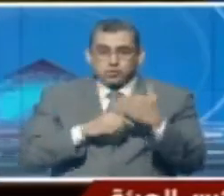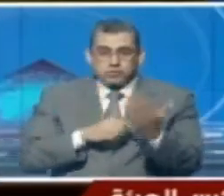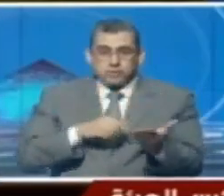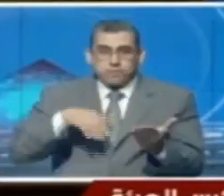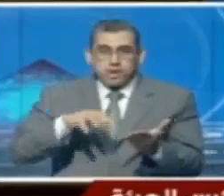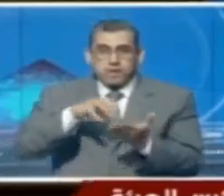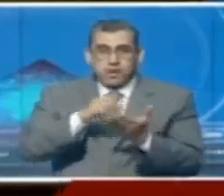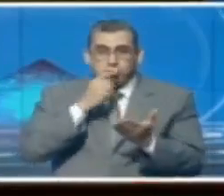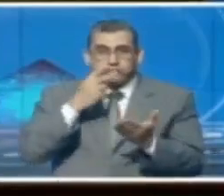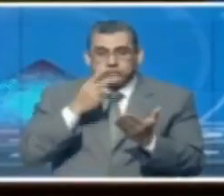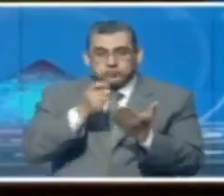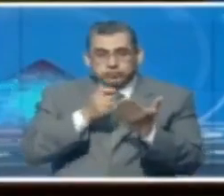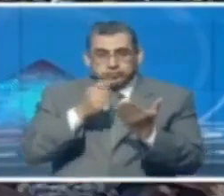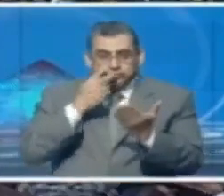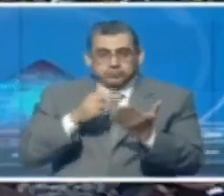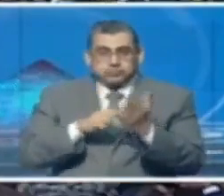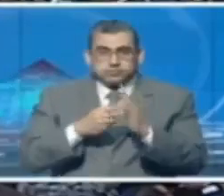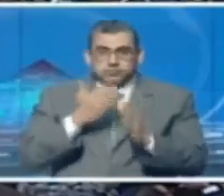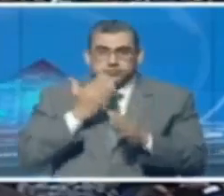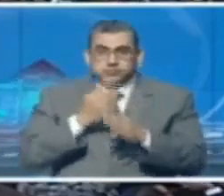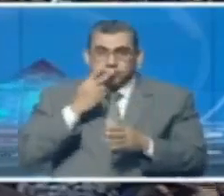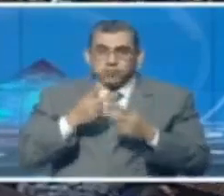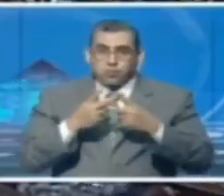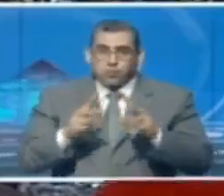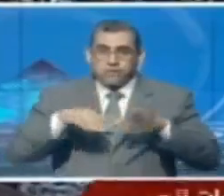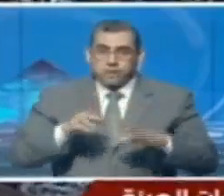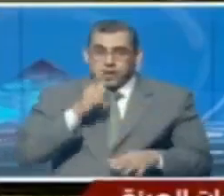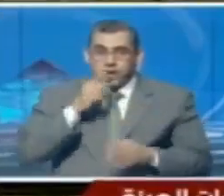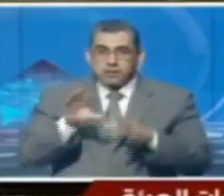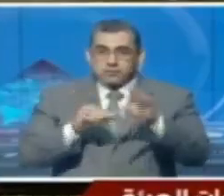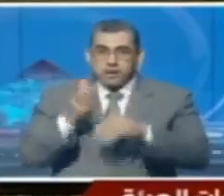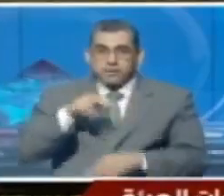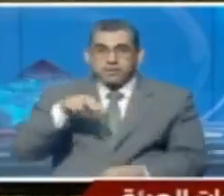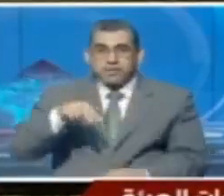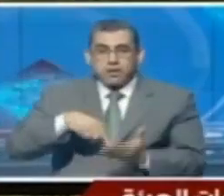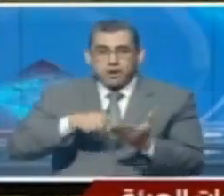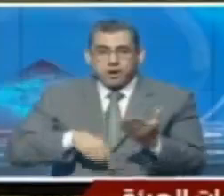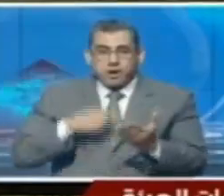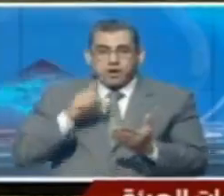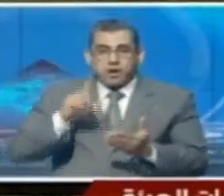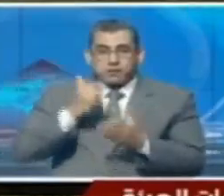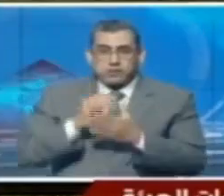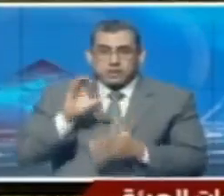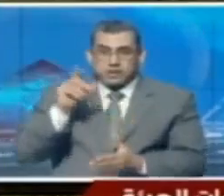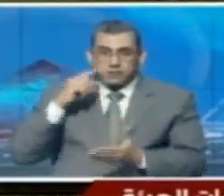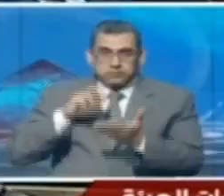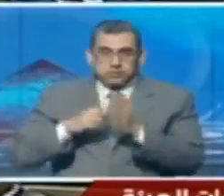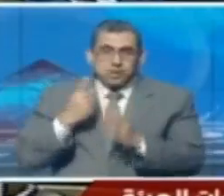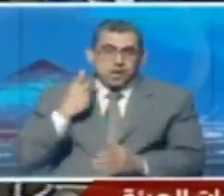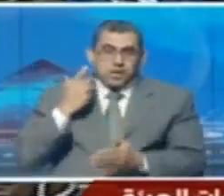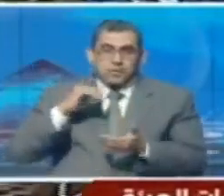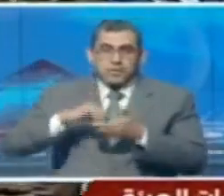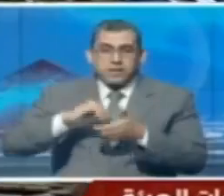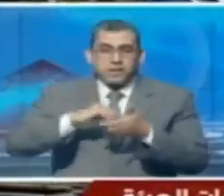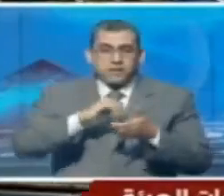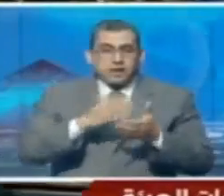الدولة للمراجعة وإبداء الرأي. كما وافق المجلس على إحالة 8 قرارات لرئيس الجمهورية بشأن عدد من الاتفاقيات